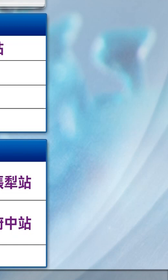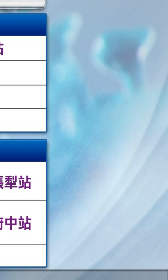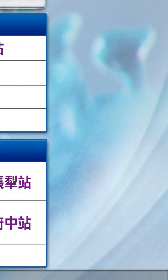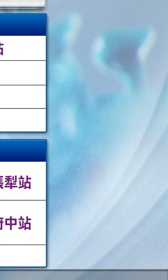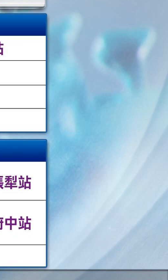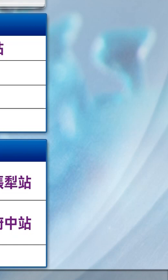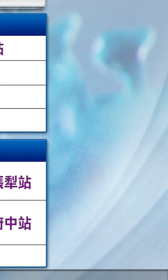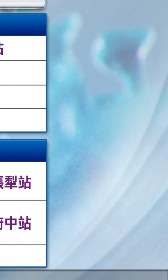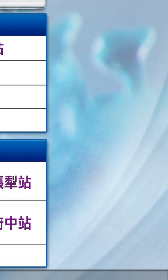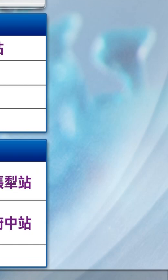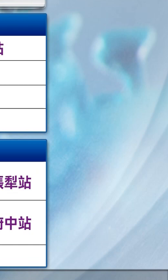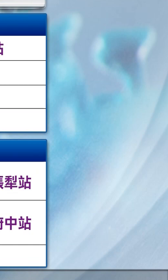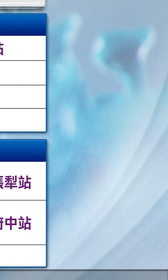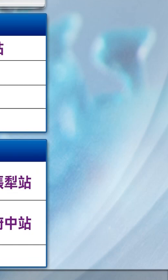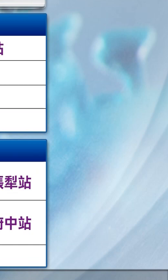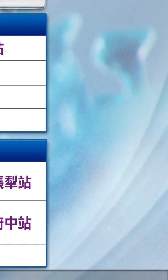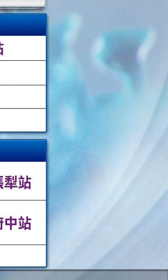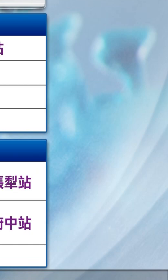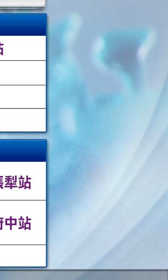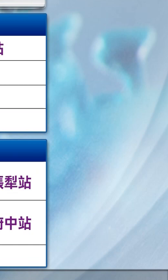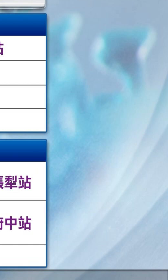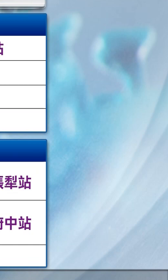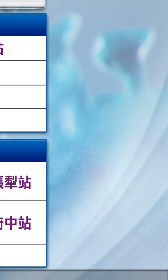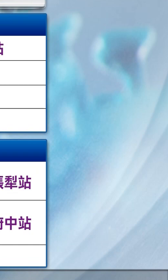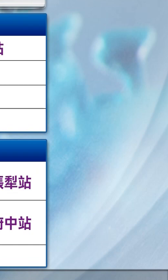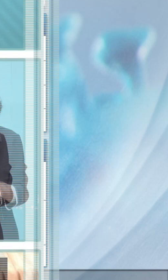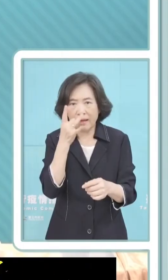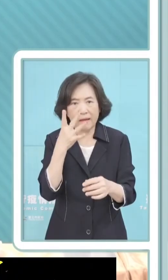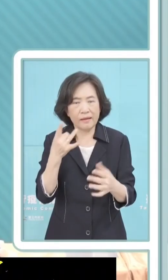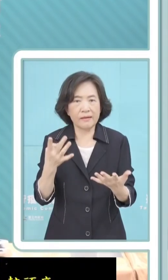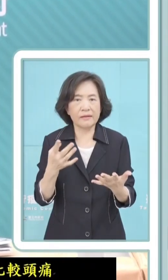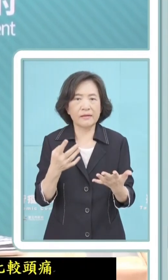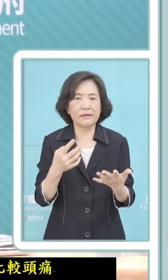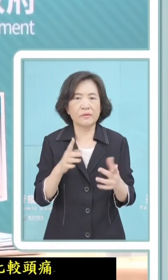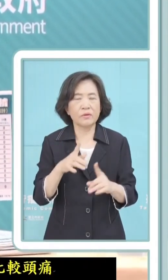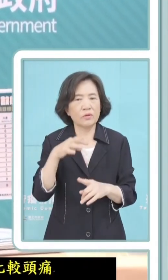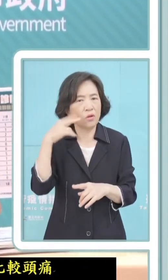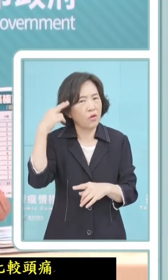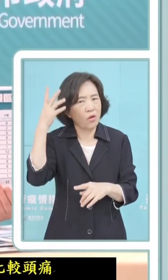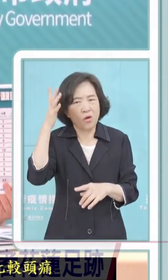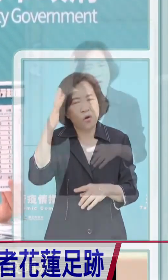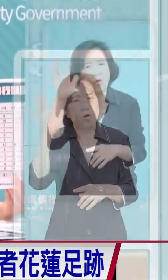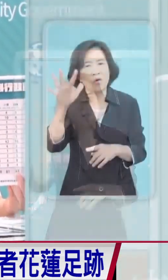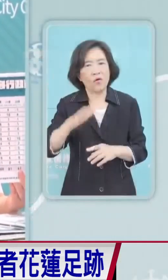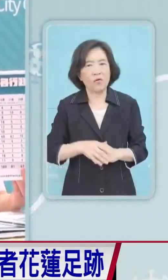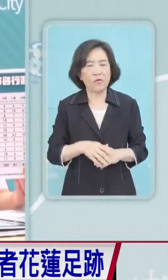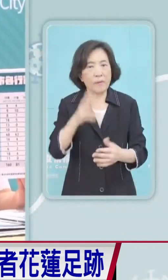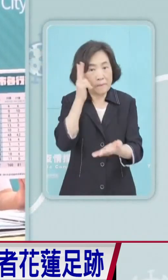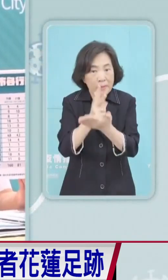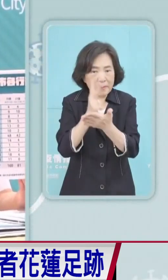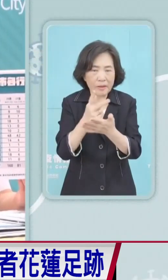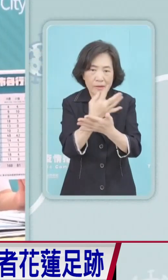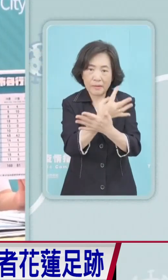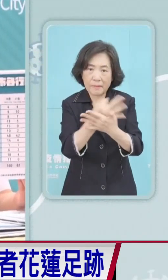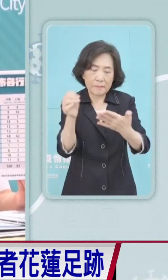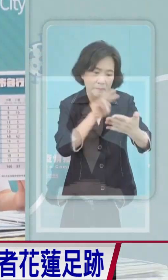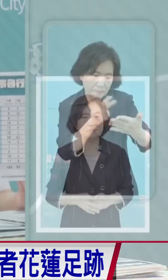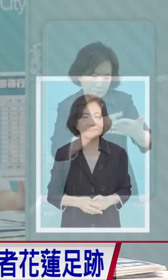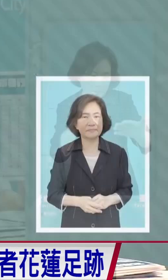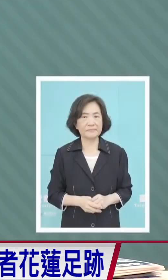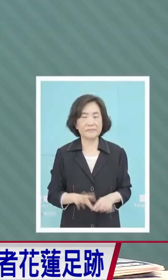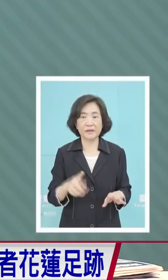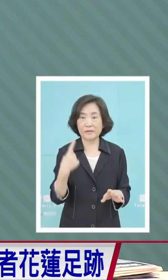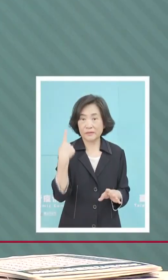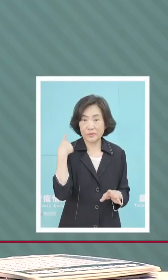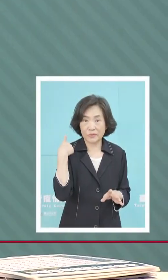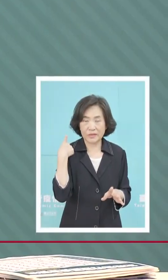张犁站，12号晚间到板桥的健身房运动。台北市16号新增一例是外籍移工，感染源不明。 那么昨